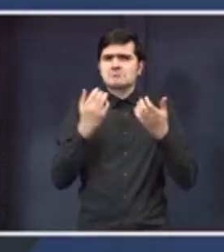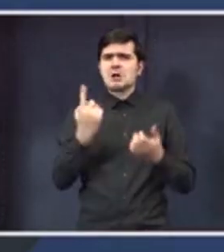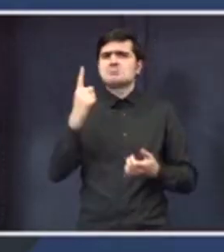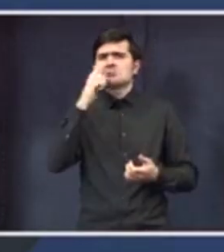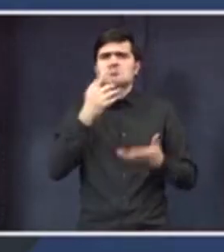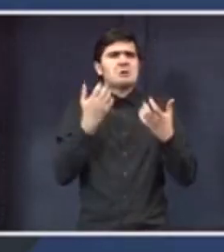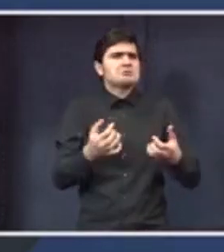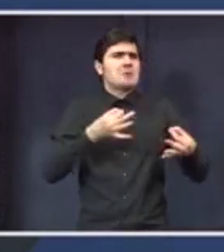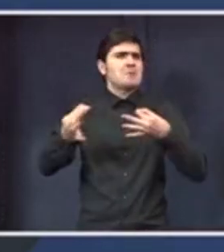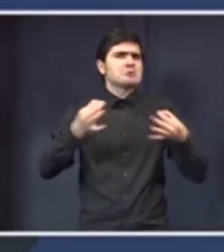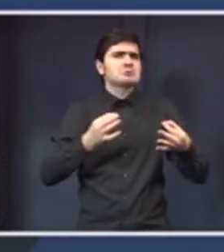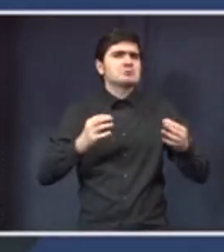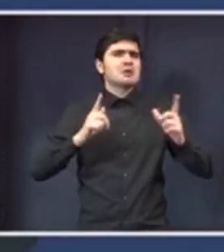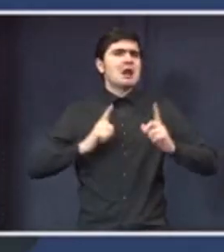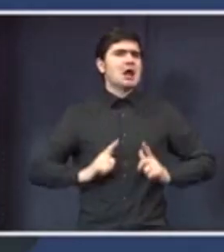putea să asistăm?